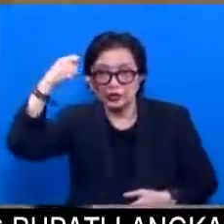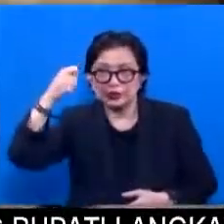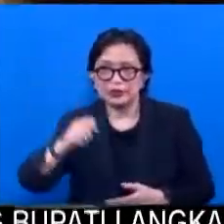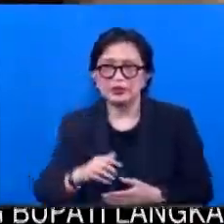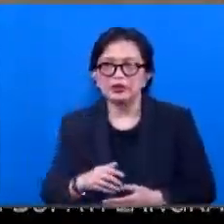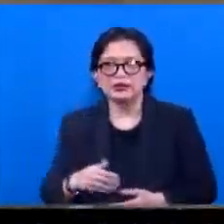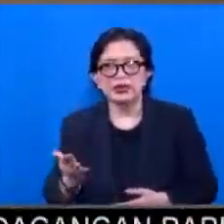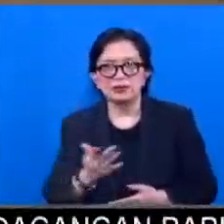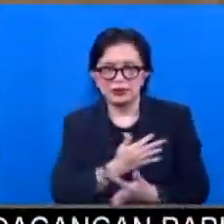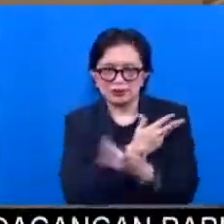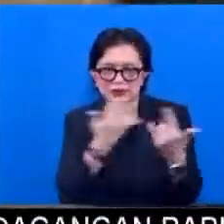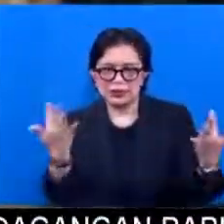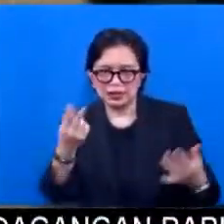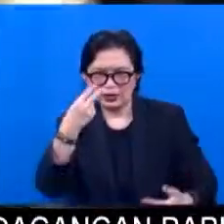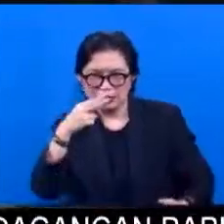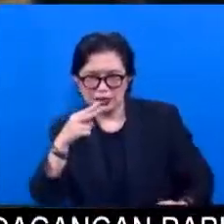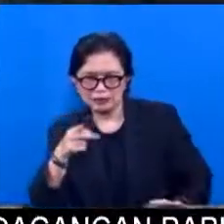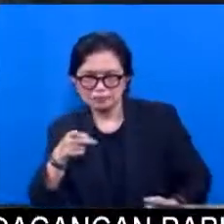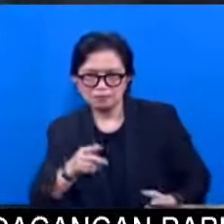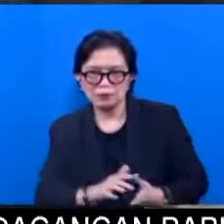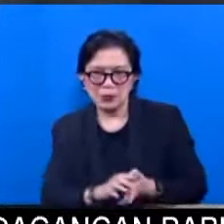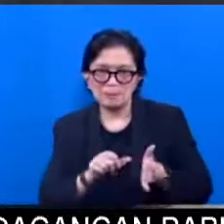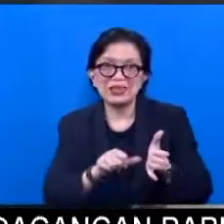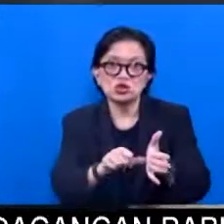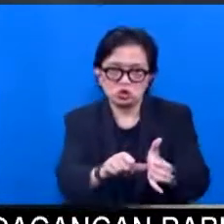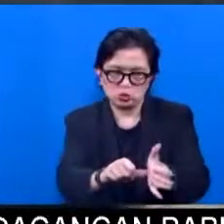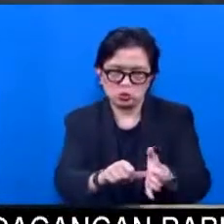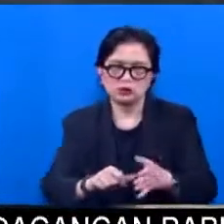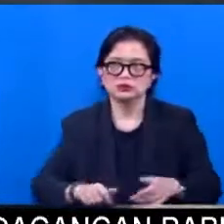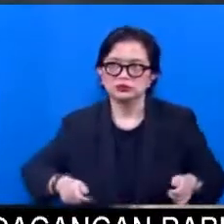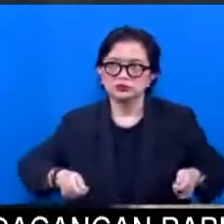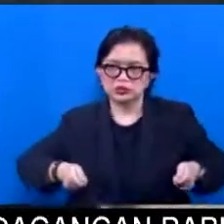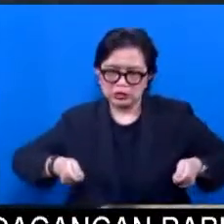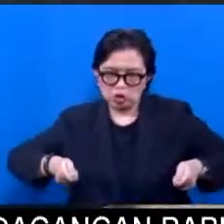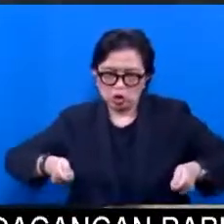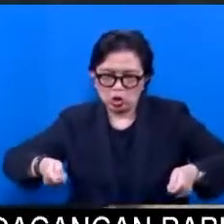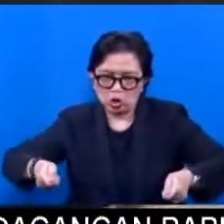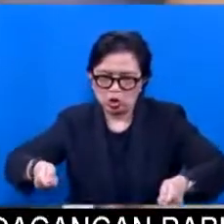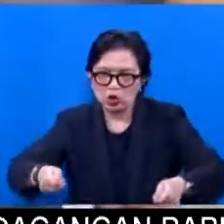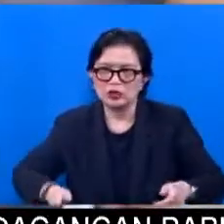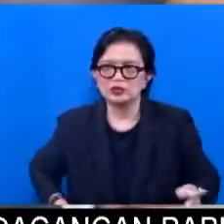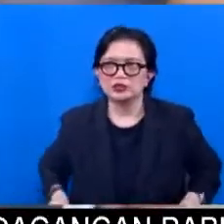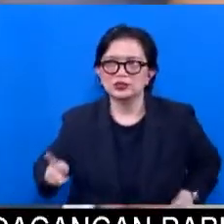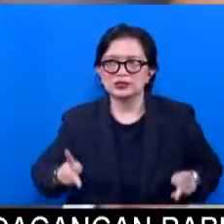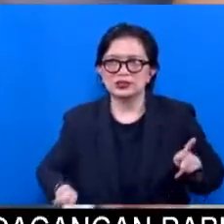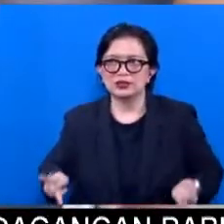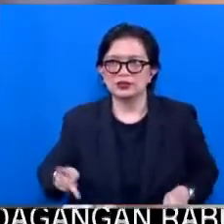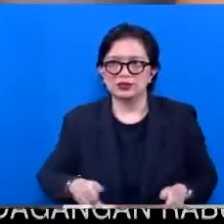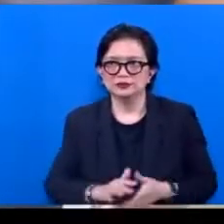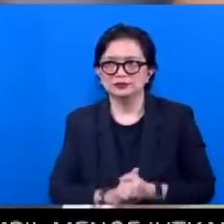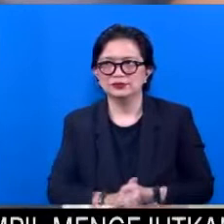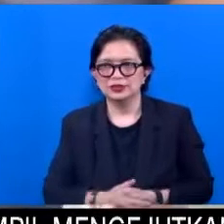yang peduli untuk membantu mendorong kursi rodanya. Ya, Delengnya tuh lah orang